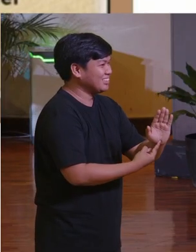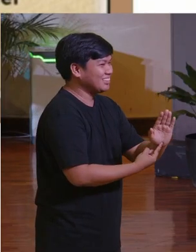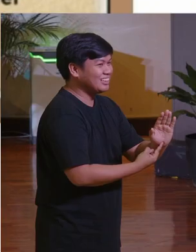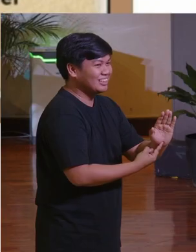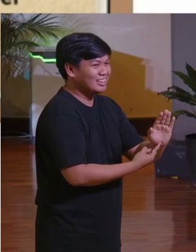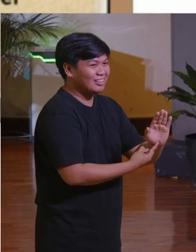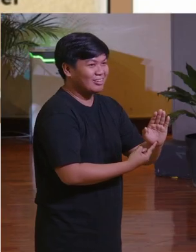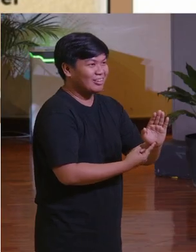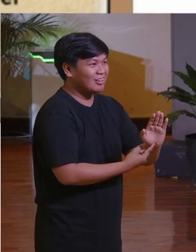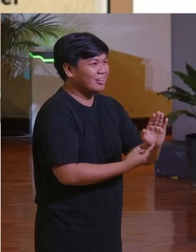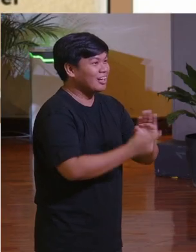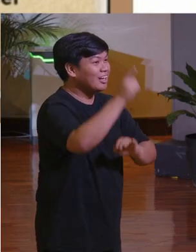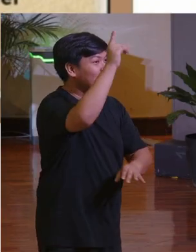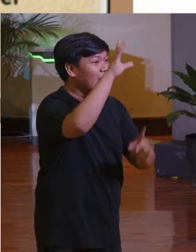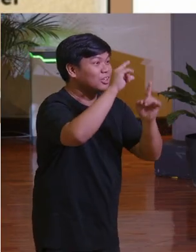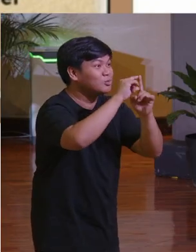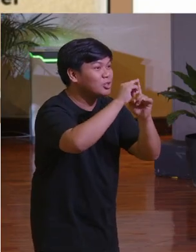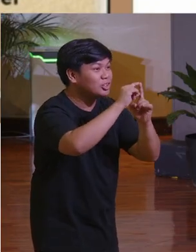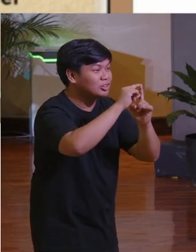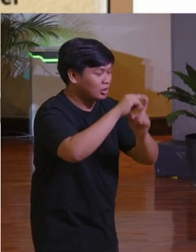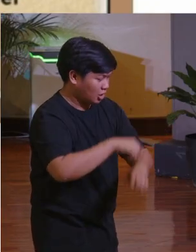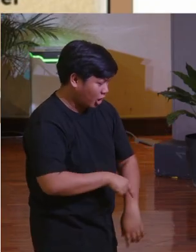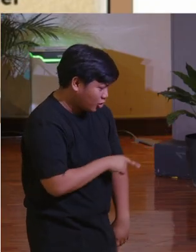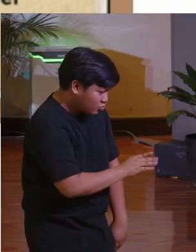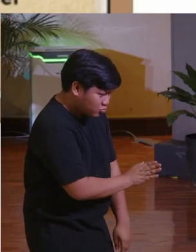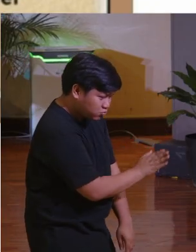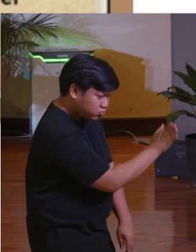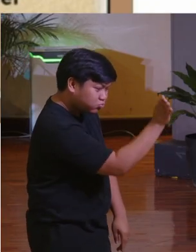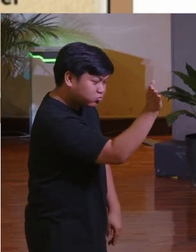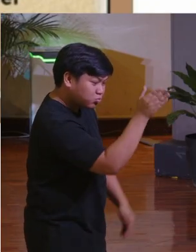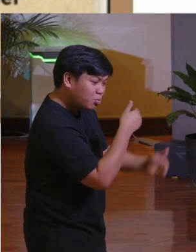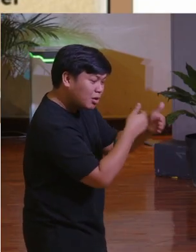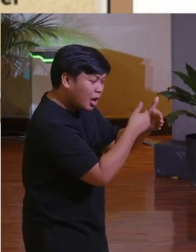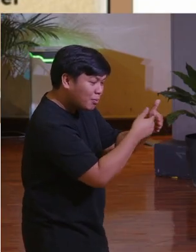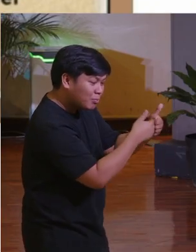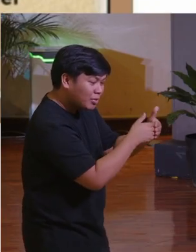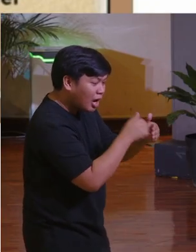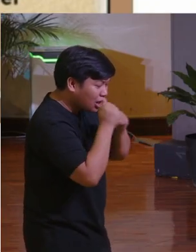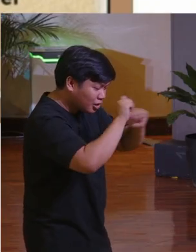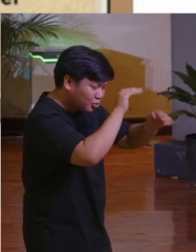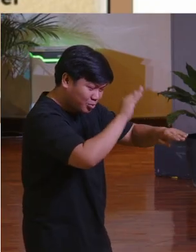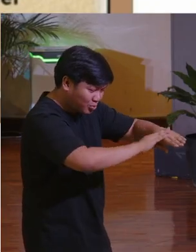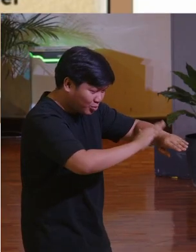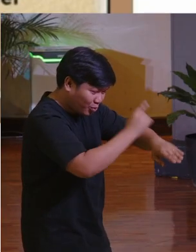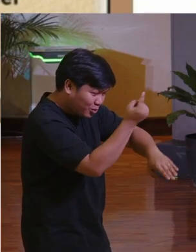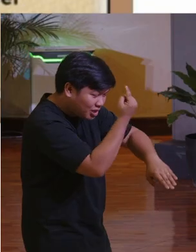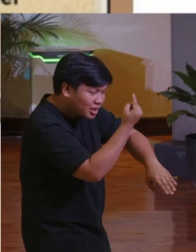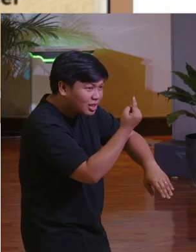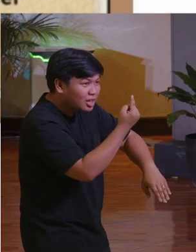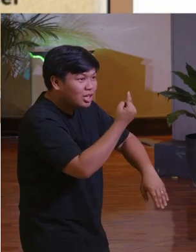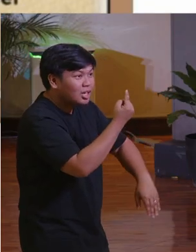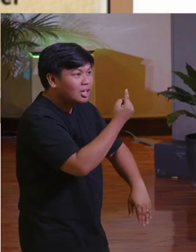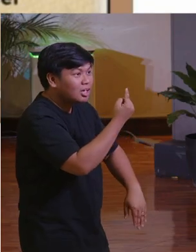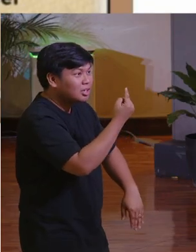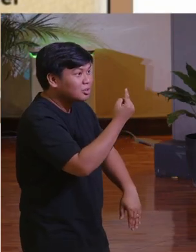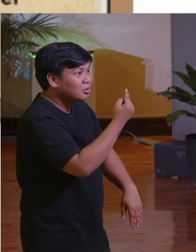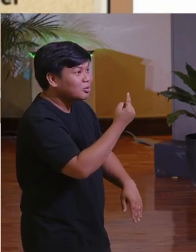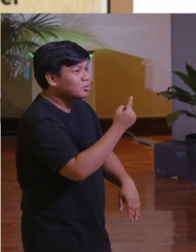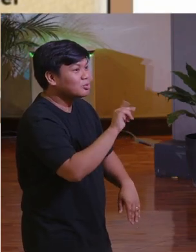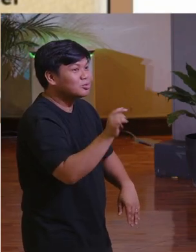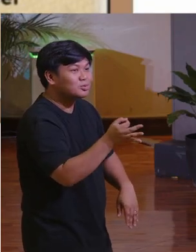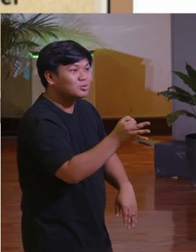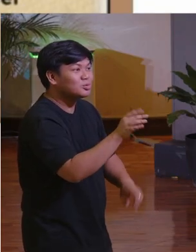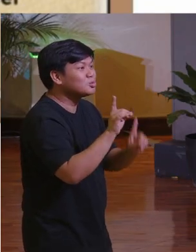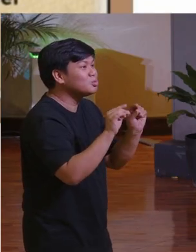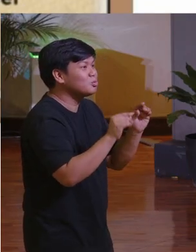ang salita ng Diyos, ang sabi ng salita ng Diyos, magpunta ka sa Nineveh, 500 miles lang. Nagpunta siya o nagtangka